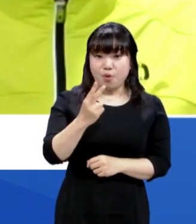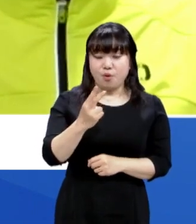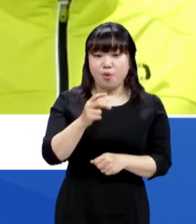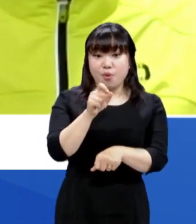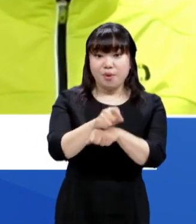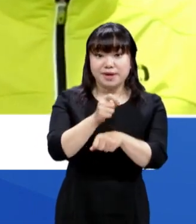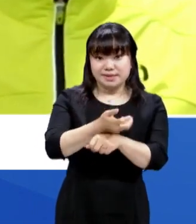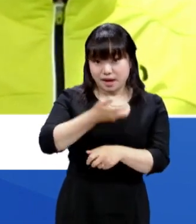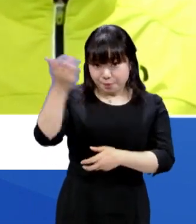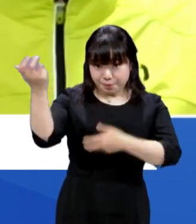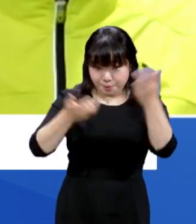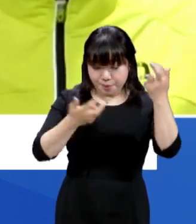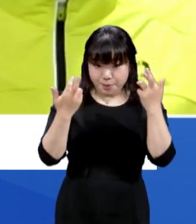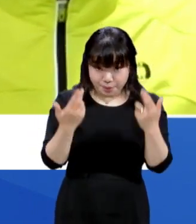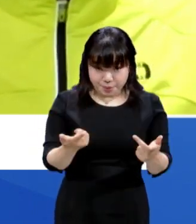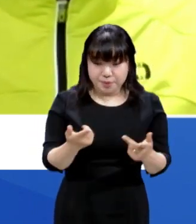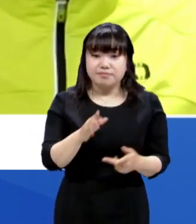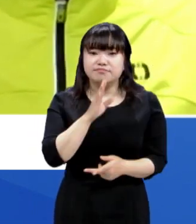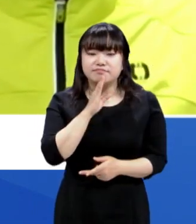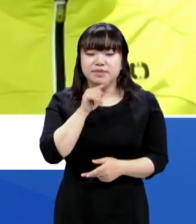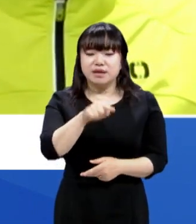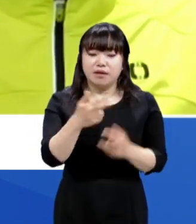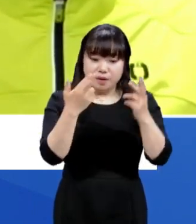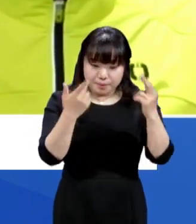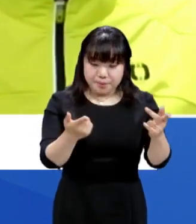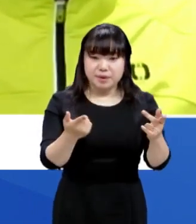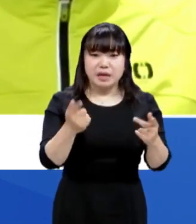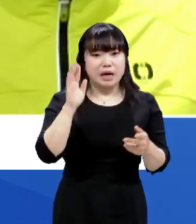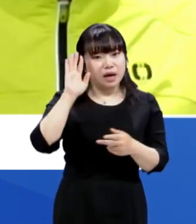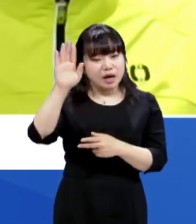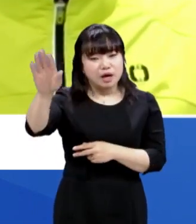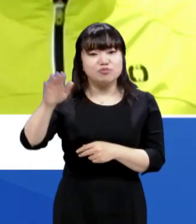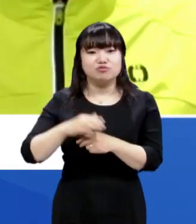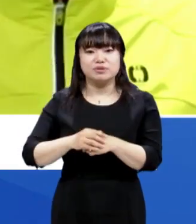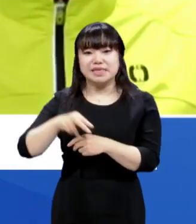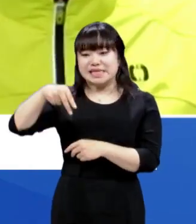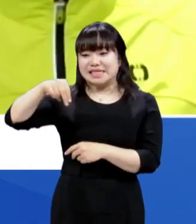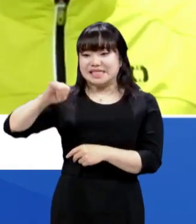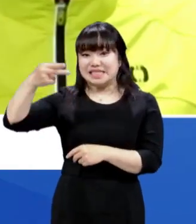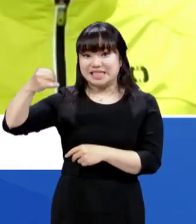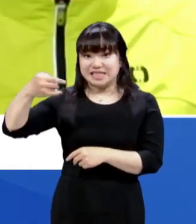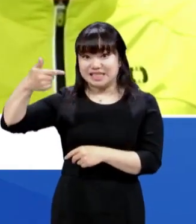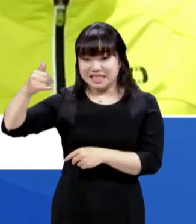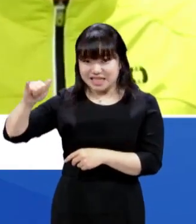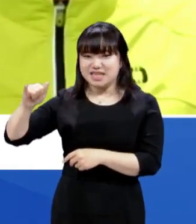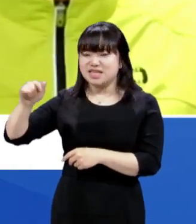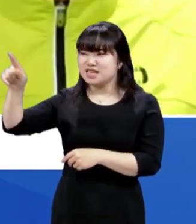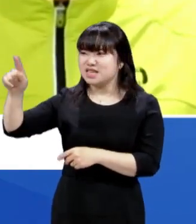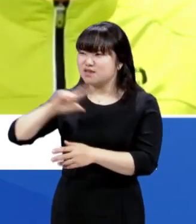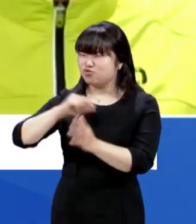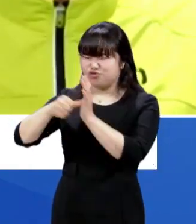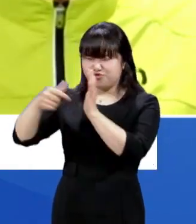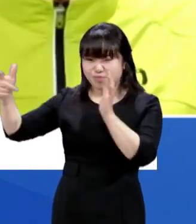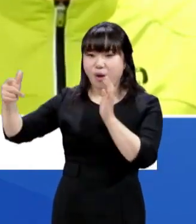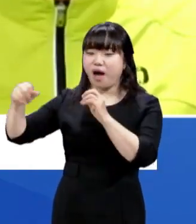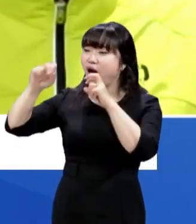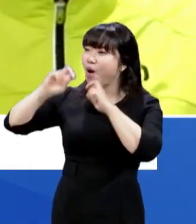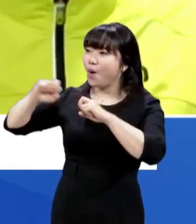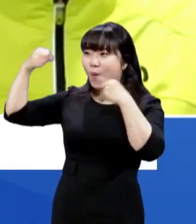6월까지 이전을 합니다 이 자리에 시드니 오페라 하우스와 같은 서울의 랜드마크를 건설